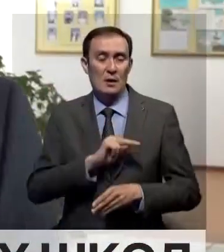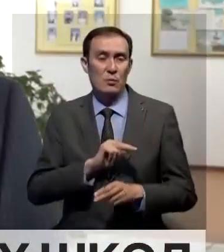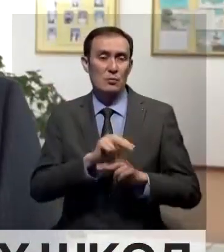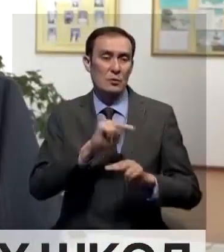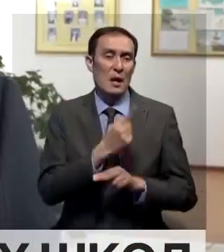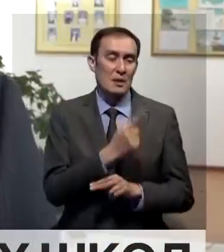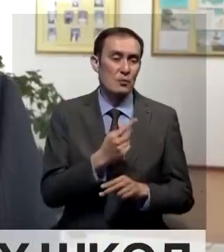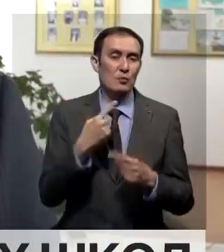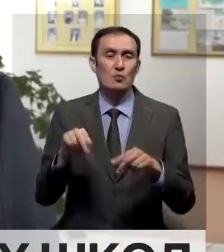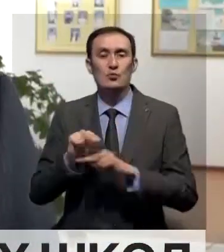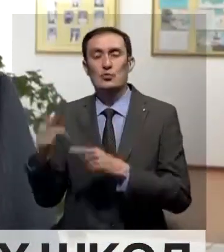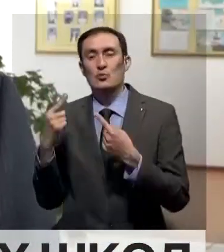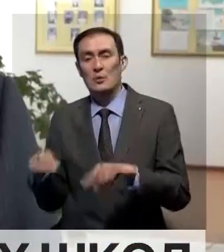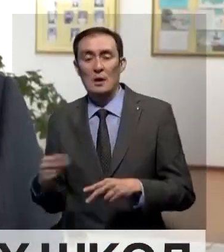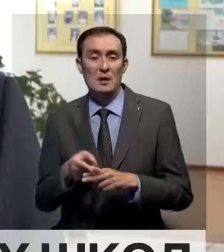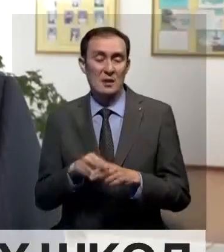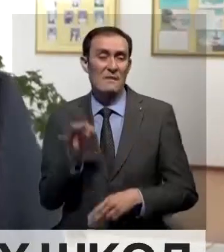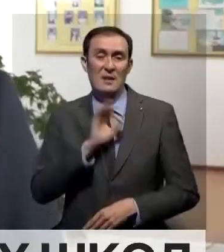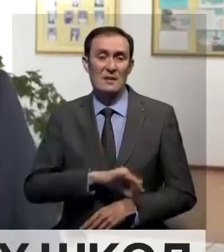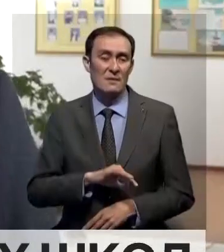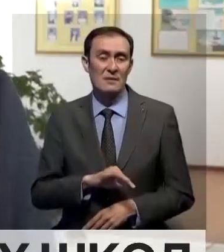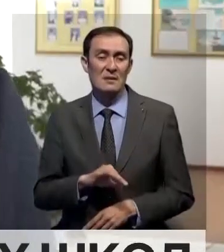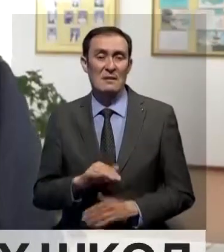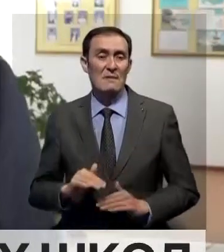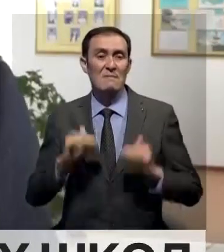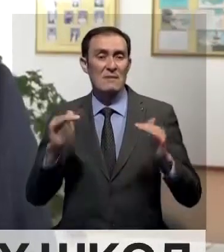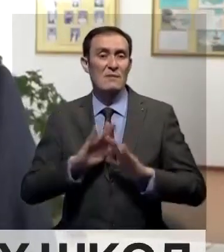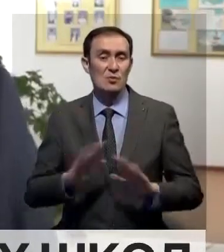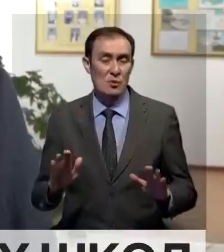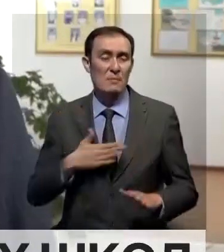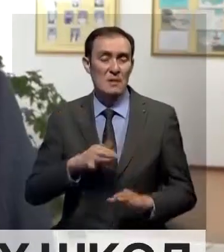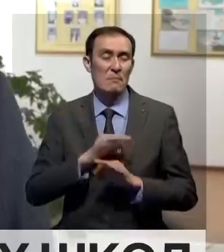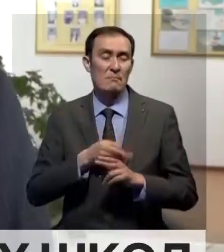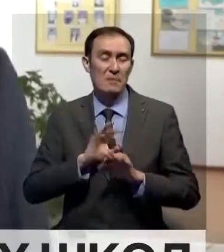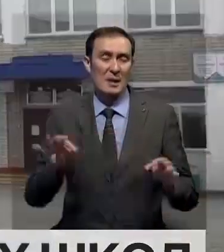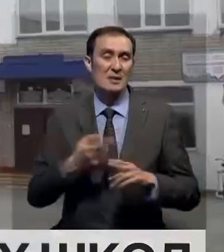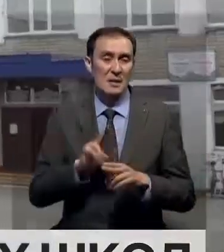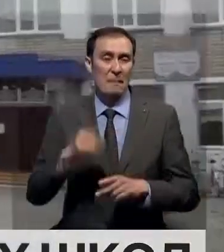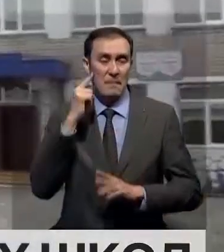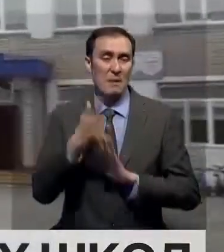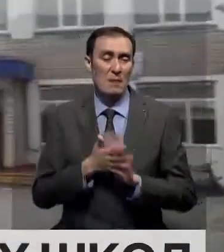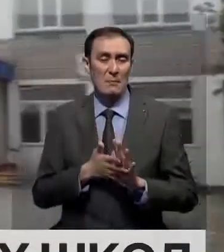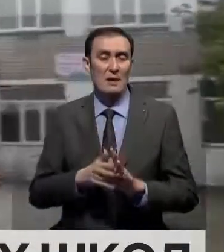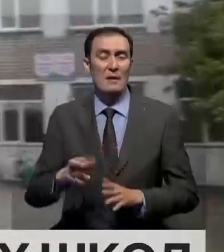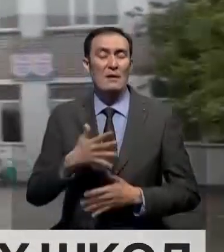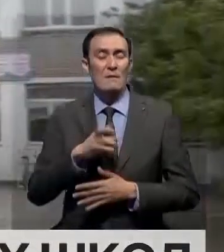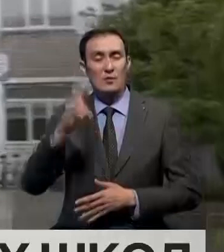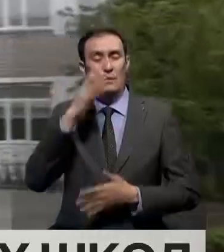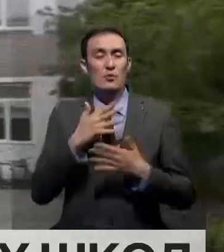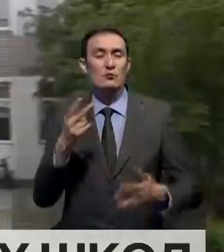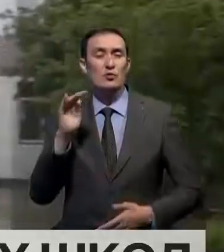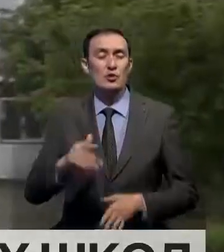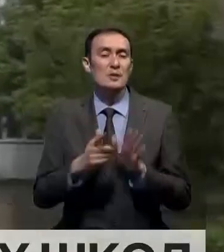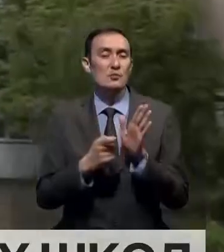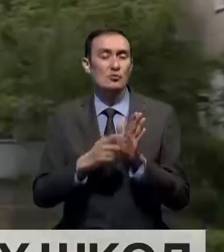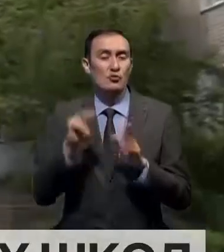затем с другими. Естественно, эффективность не очень высокая, мы это прекрасно понимаем. В стране свыше